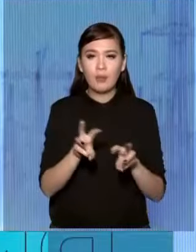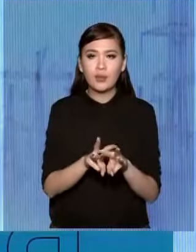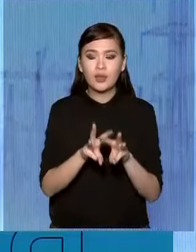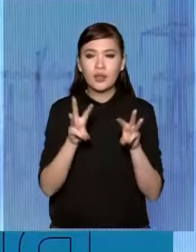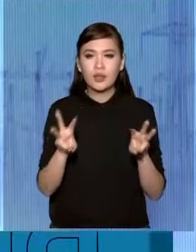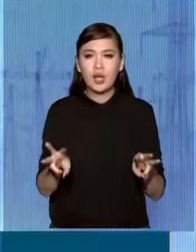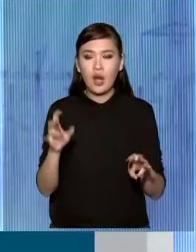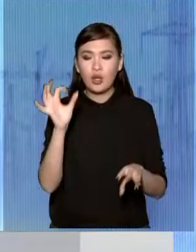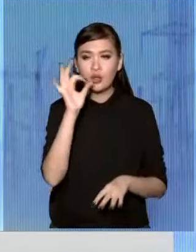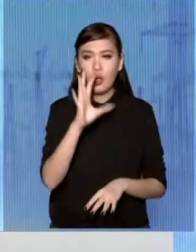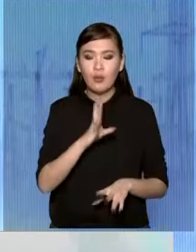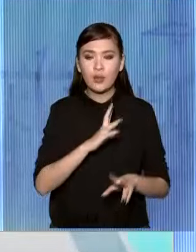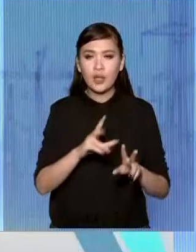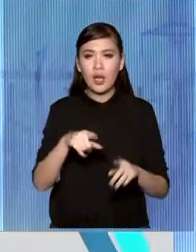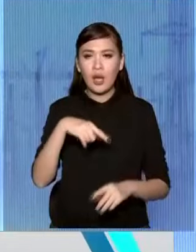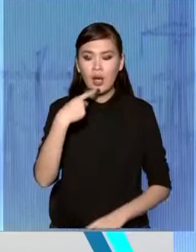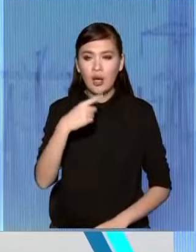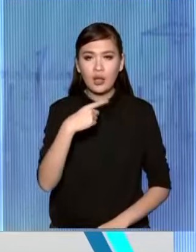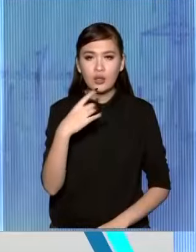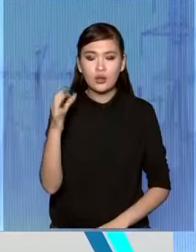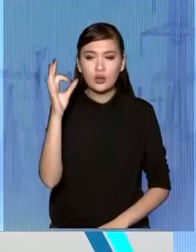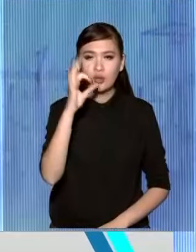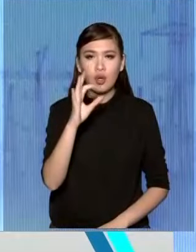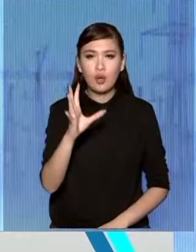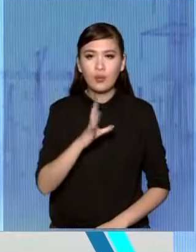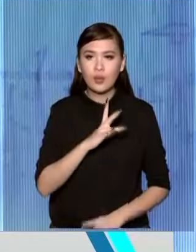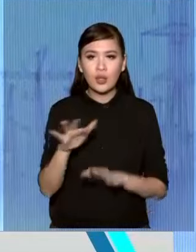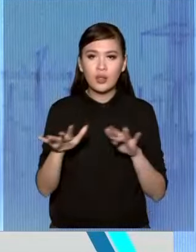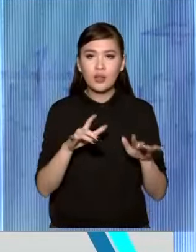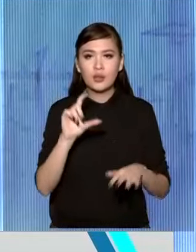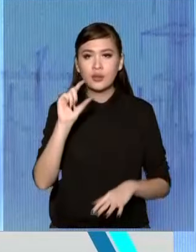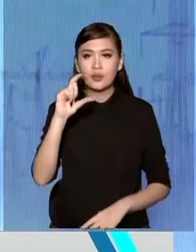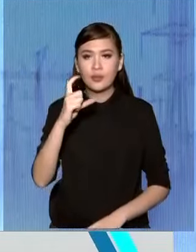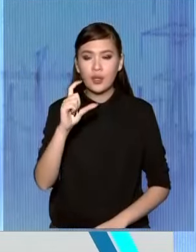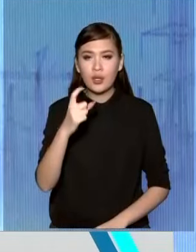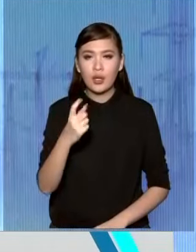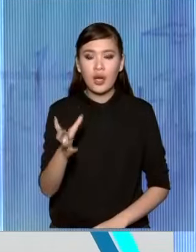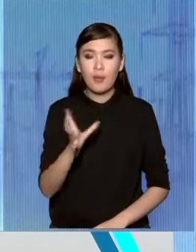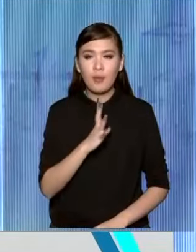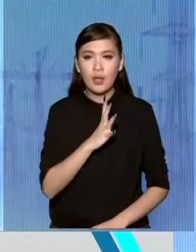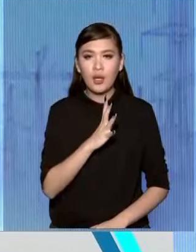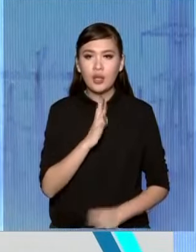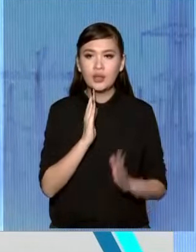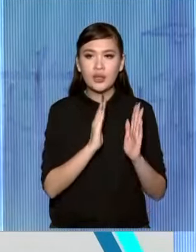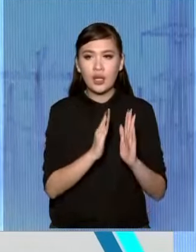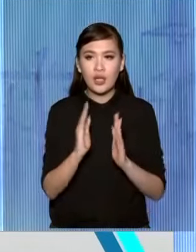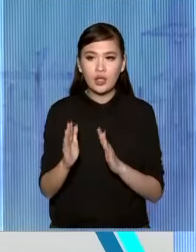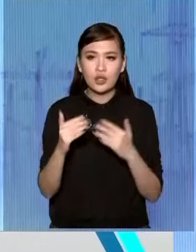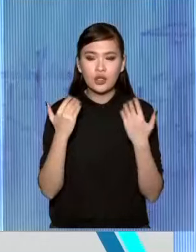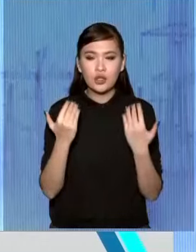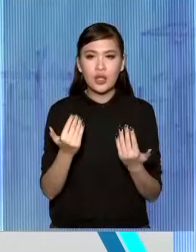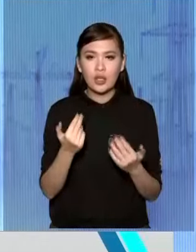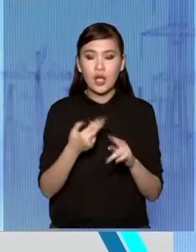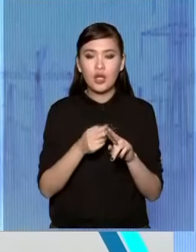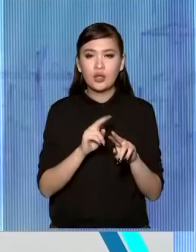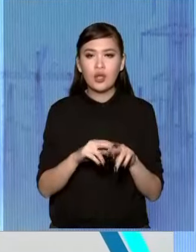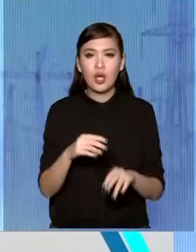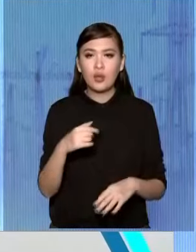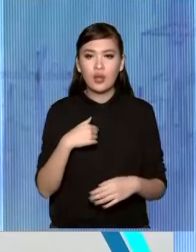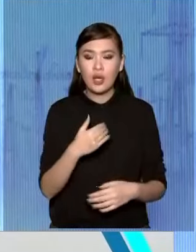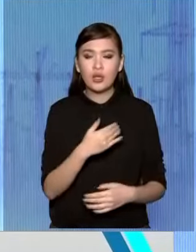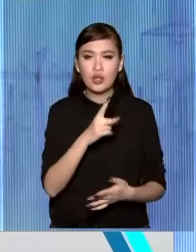индустрии вы процитировали о том, что ситуация с Экибастузом как бы более-менее налаживается. Но мне кажется, должно было